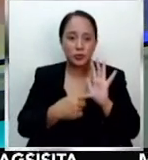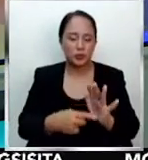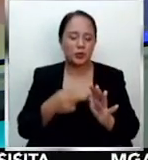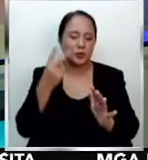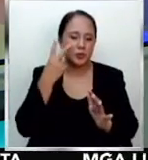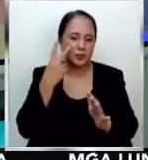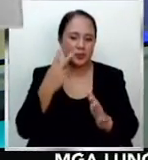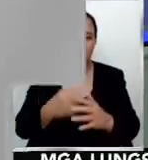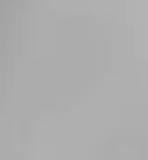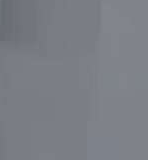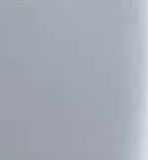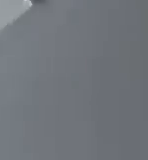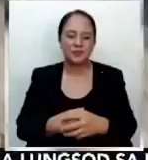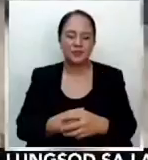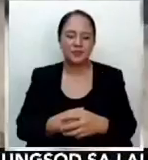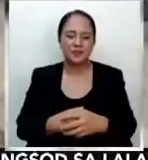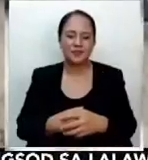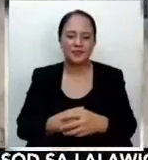Carampel.